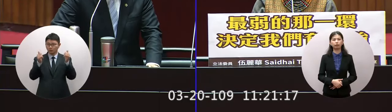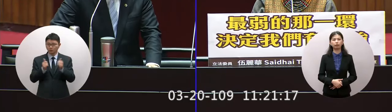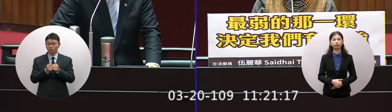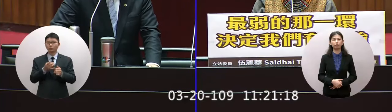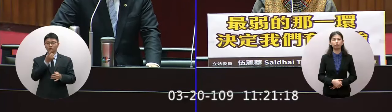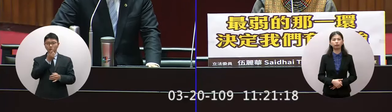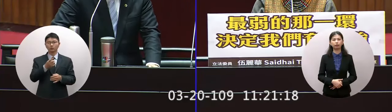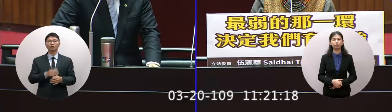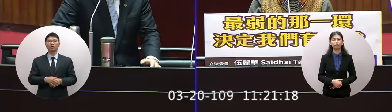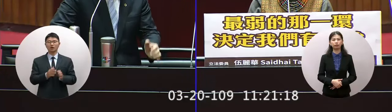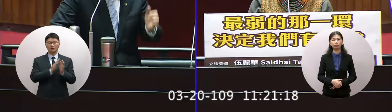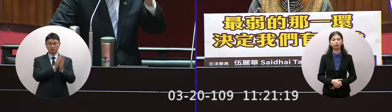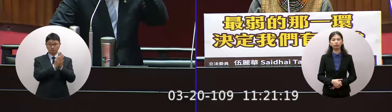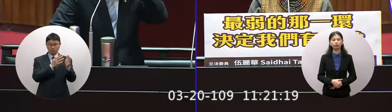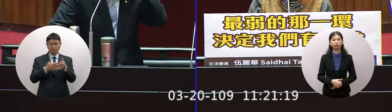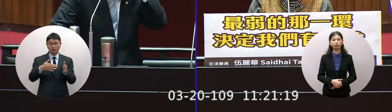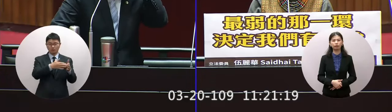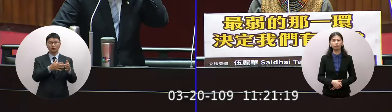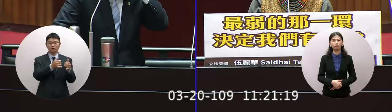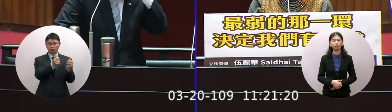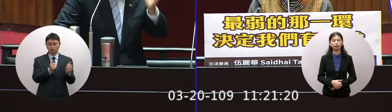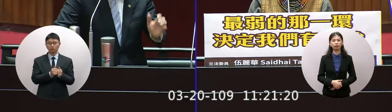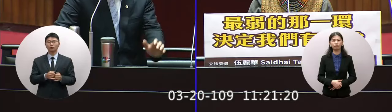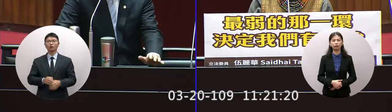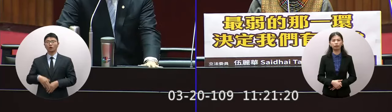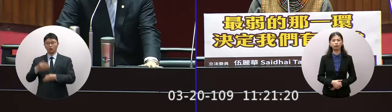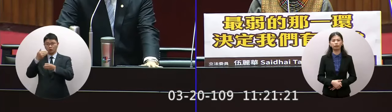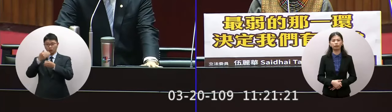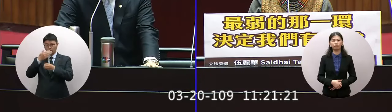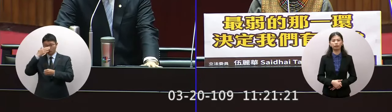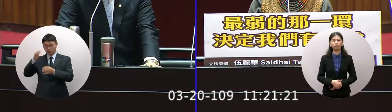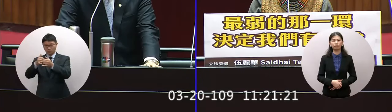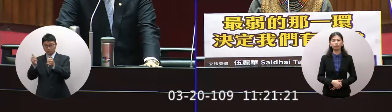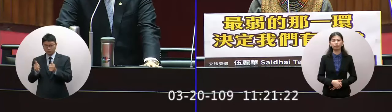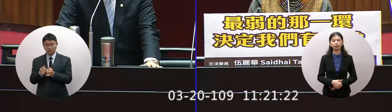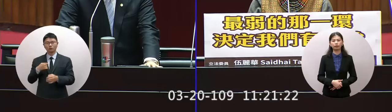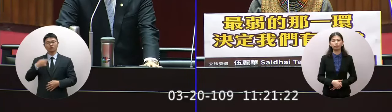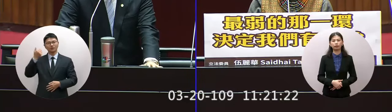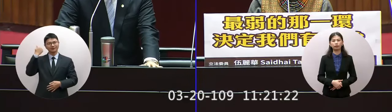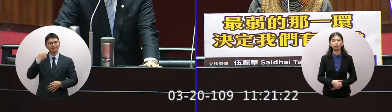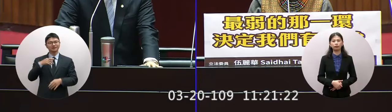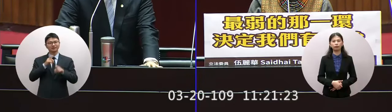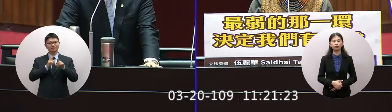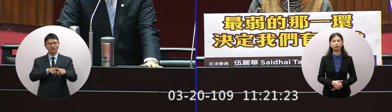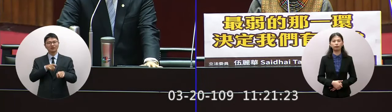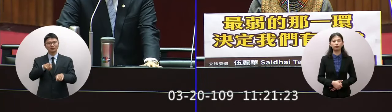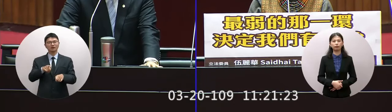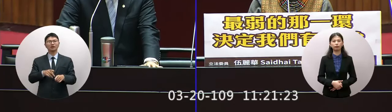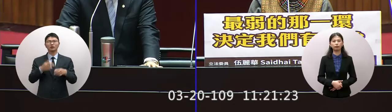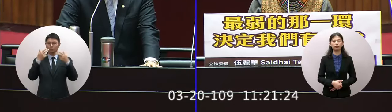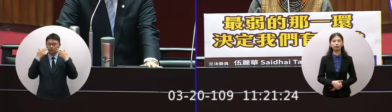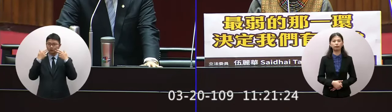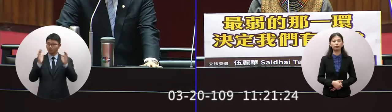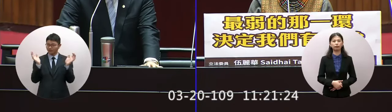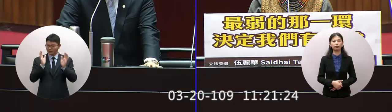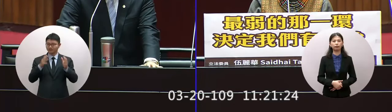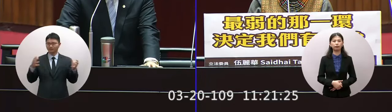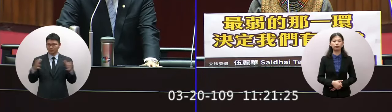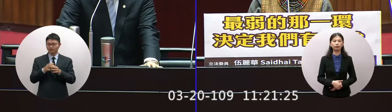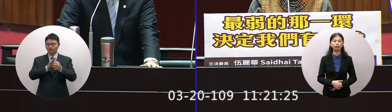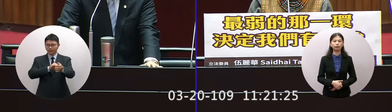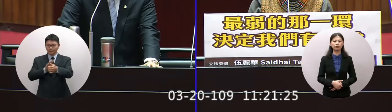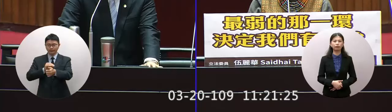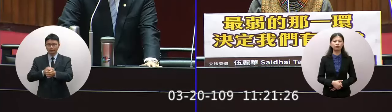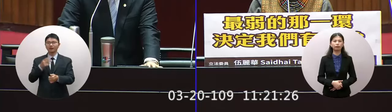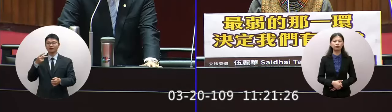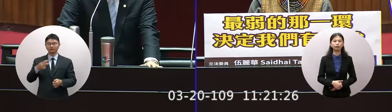卢凯族语的教育，跟着当年我们原住民的孩子，那一起学习，甚至